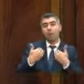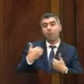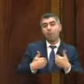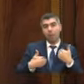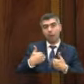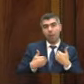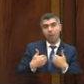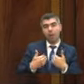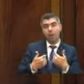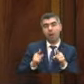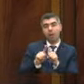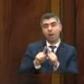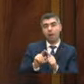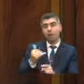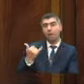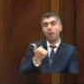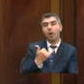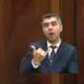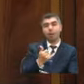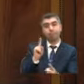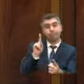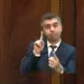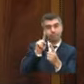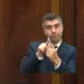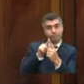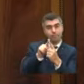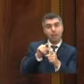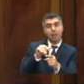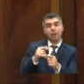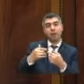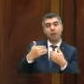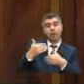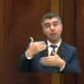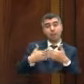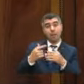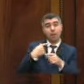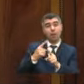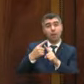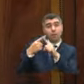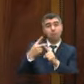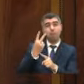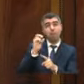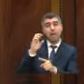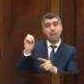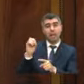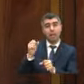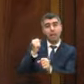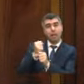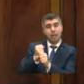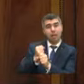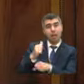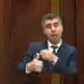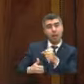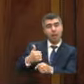تأخذ العناية اللازمة، فقد خصصتم لها خلال السنة الماضية 200 منصب شغل، ولكن هذه السنة